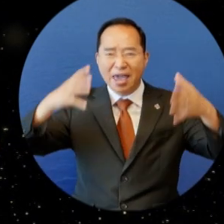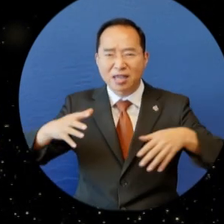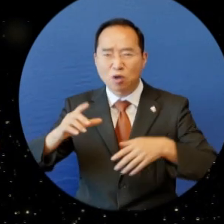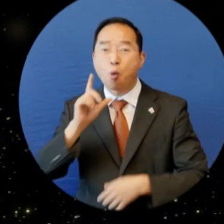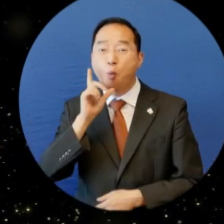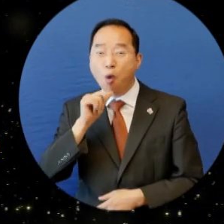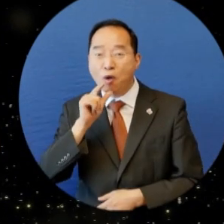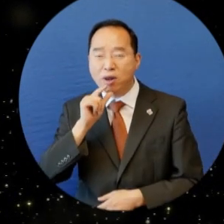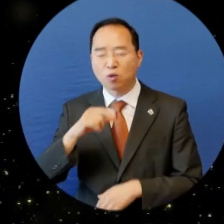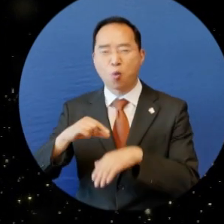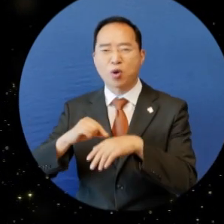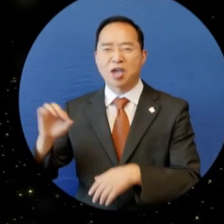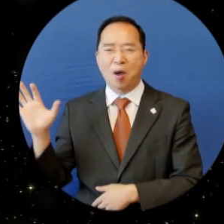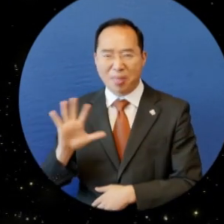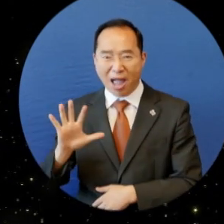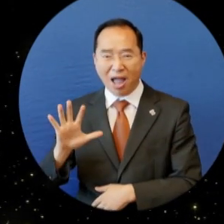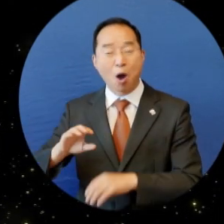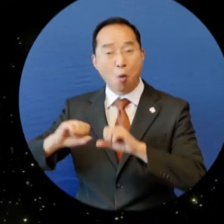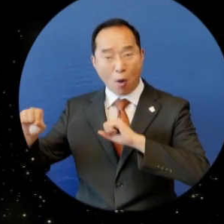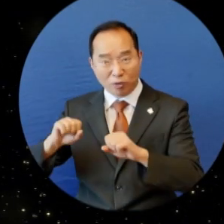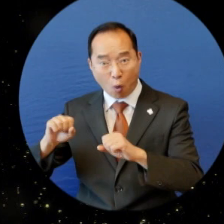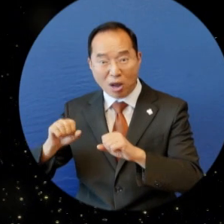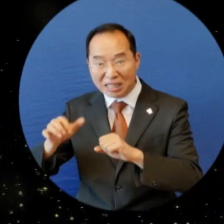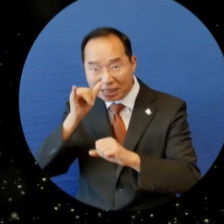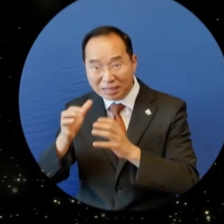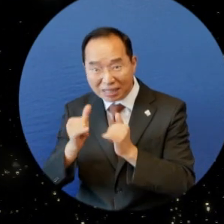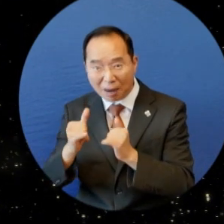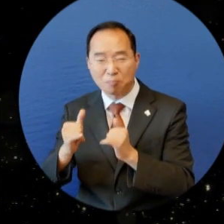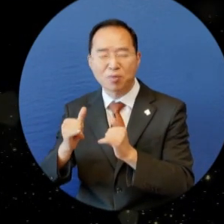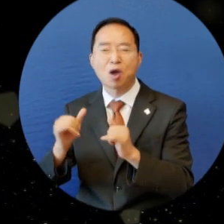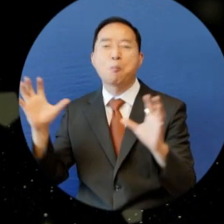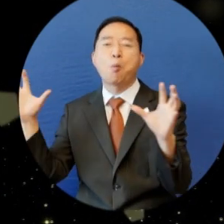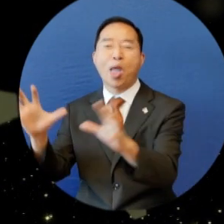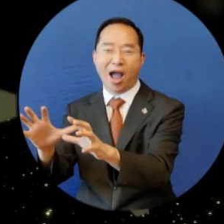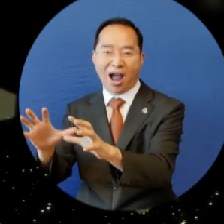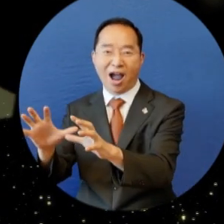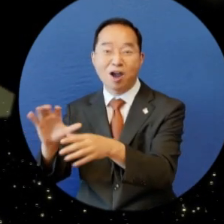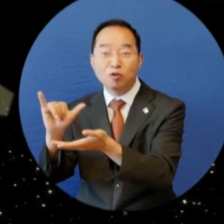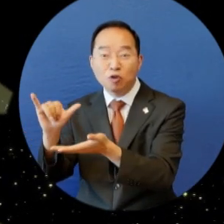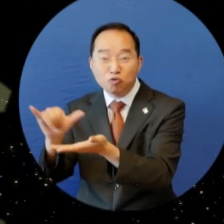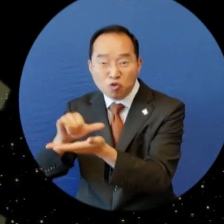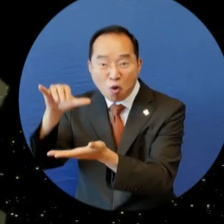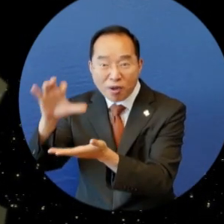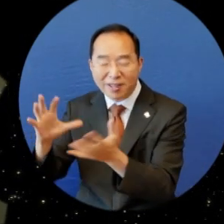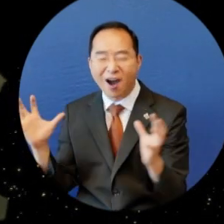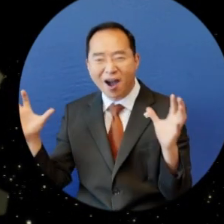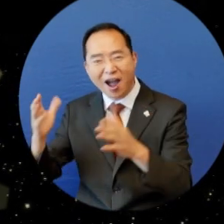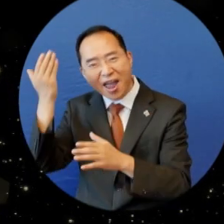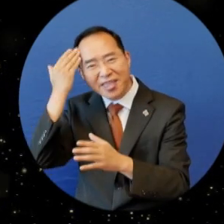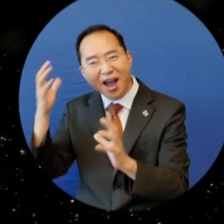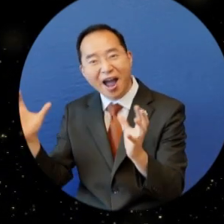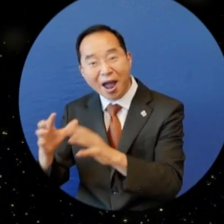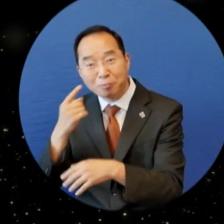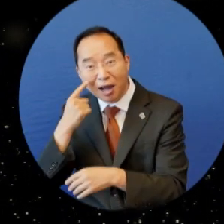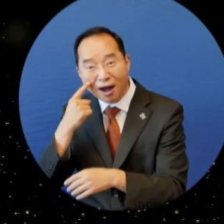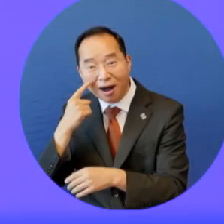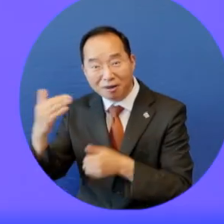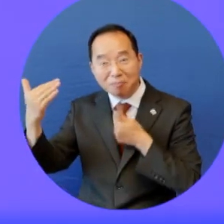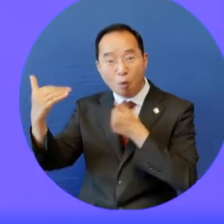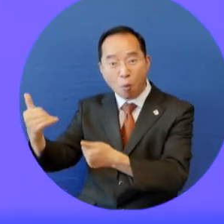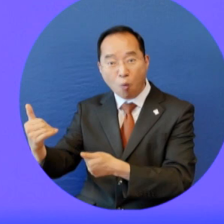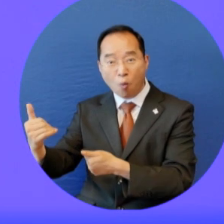전 세계에서 고기 없는 월요일을 하는 그런 사람들을 모아서 뉴욕에서 워크숍을 한번 해보고 싶다는